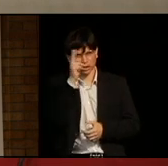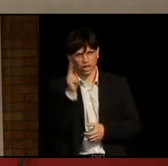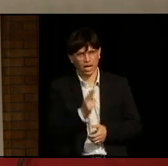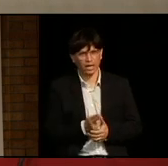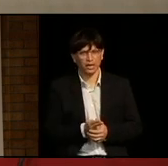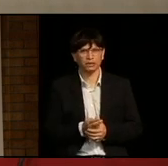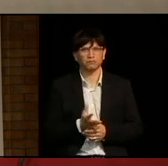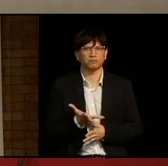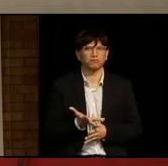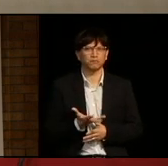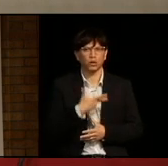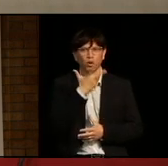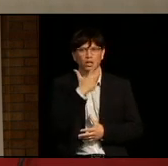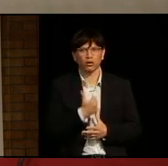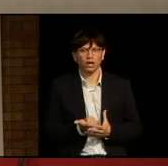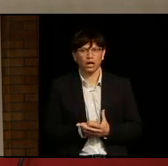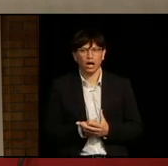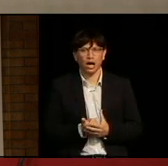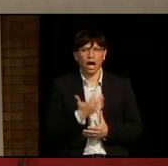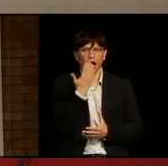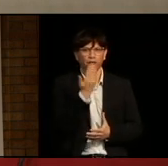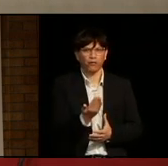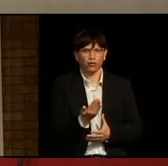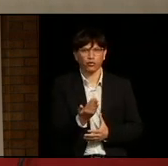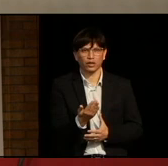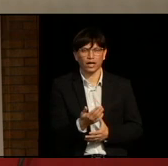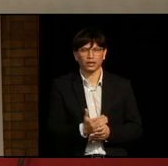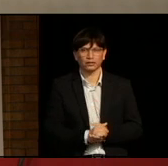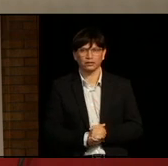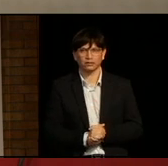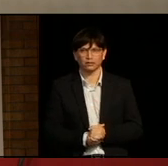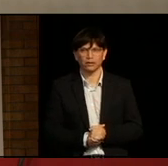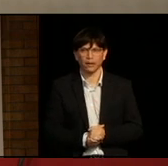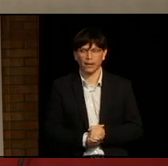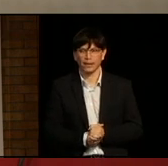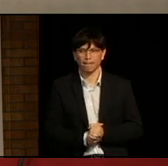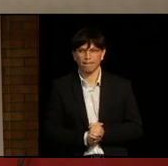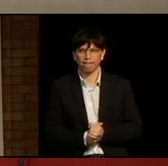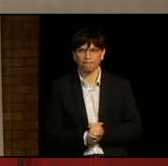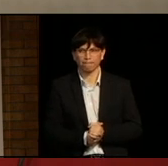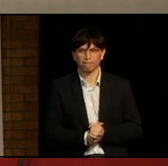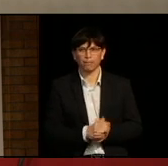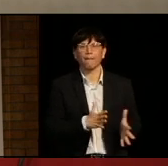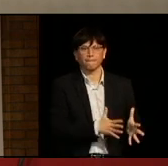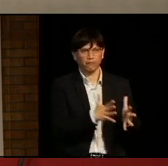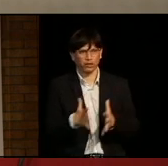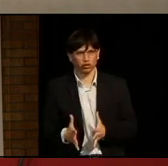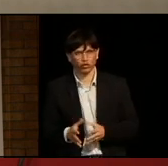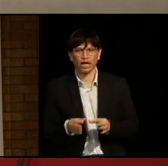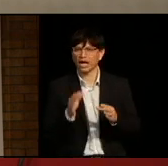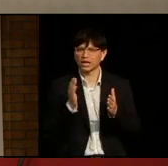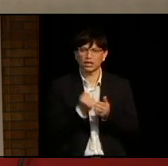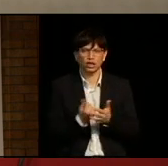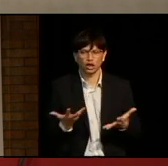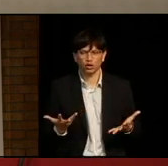dovessimo affrontare questo tema in direttamente a mo di parabola evangelica mi faccio aiutare dalla